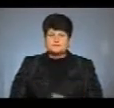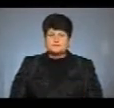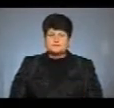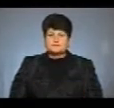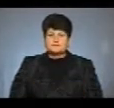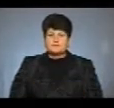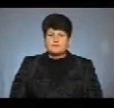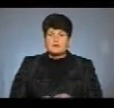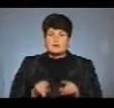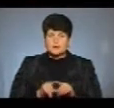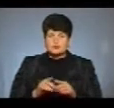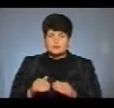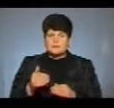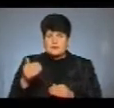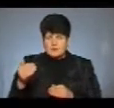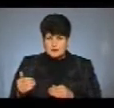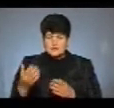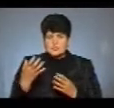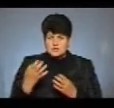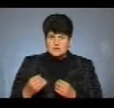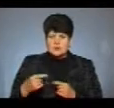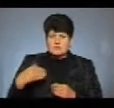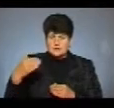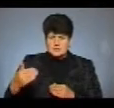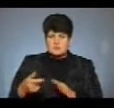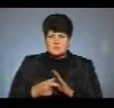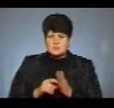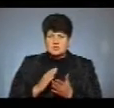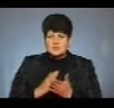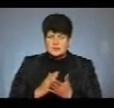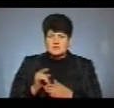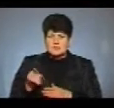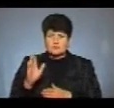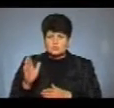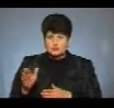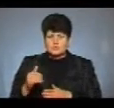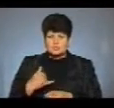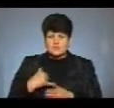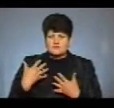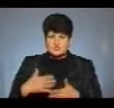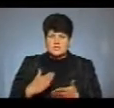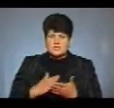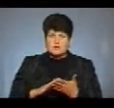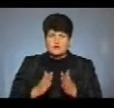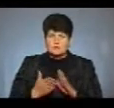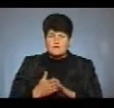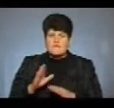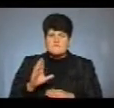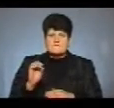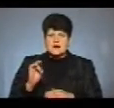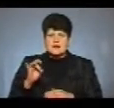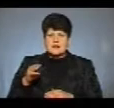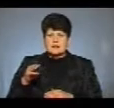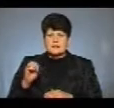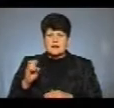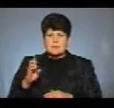І також там далі ж, де в нас наступний ряд приміщень є, там буде, у нас вже домовлено, є вертебролог. Тобто,